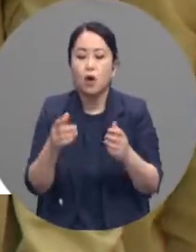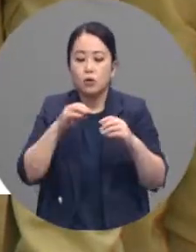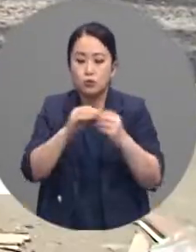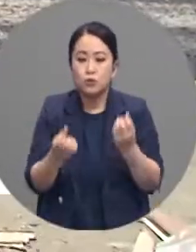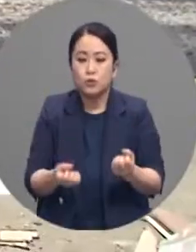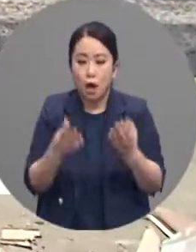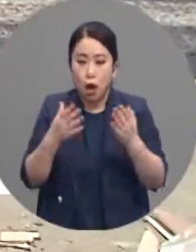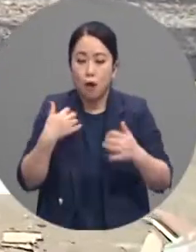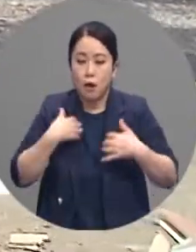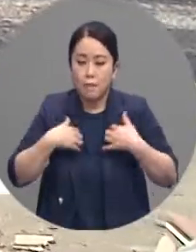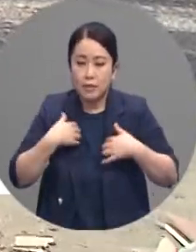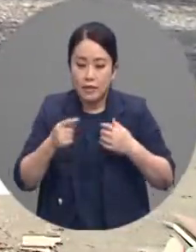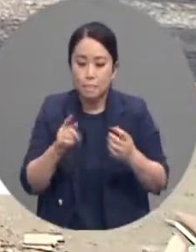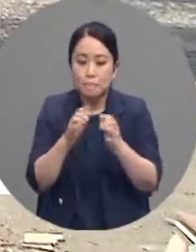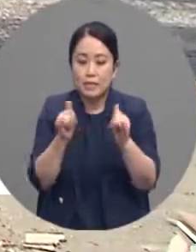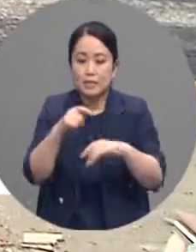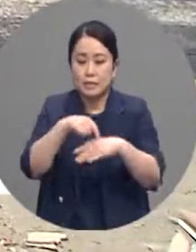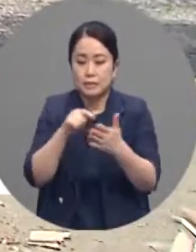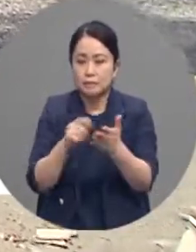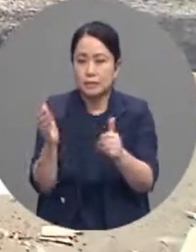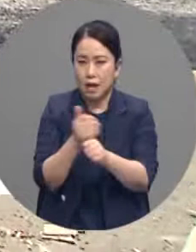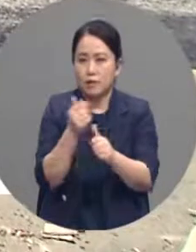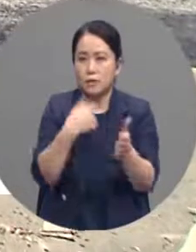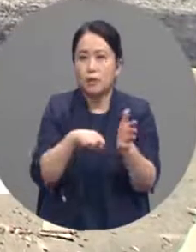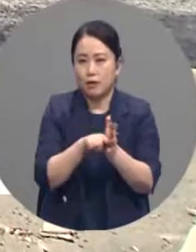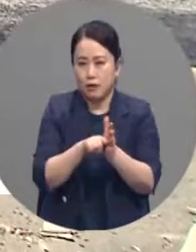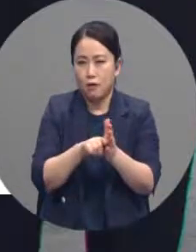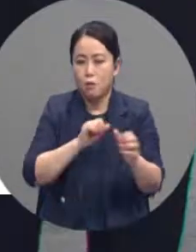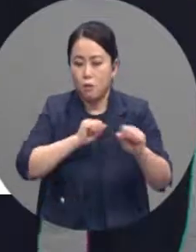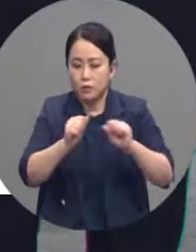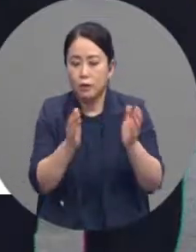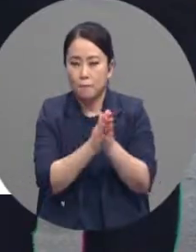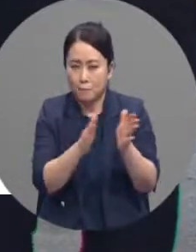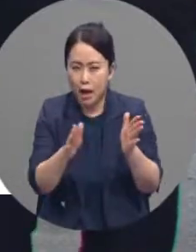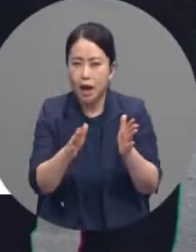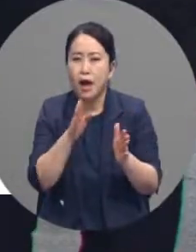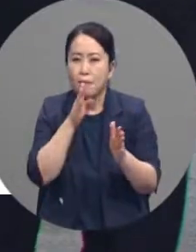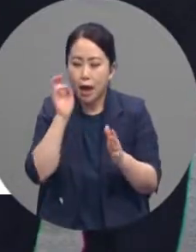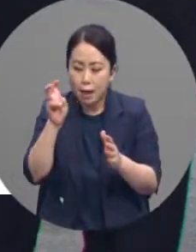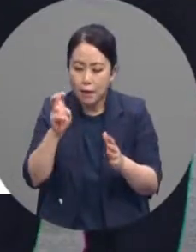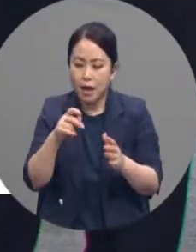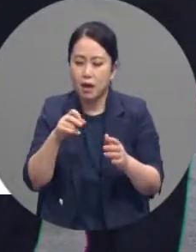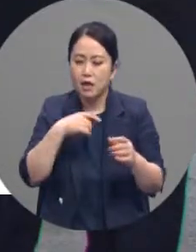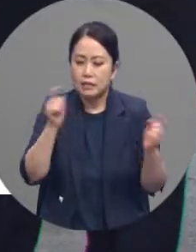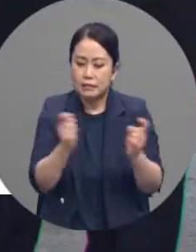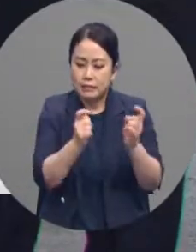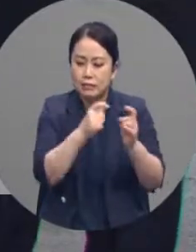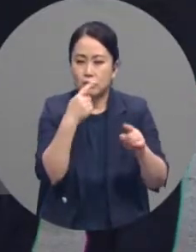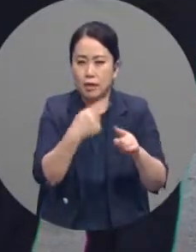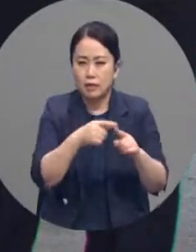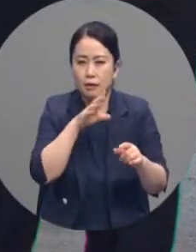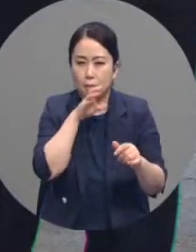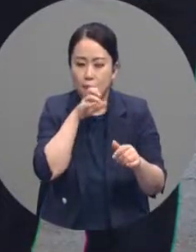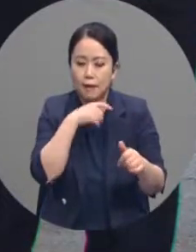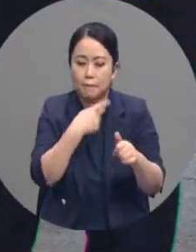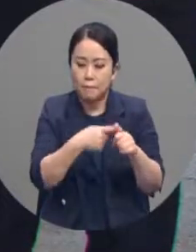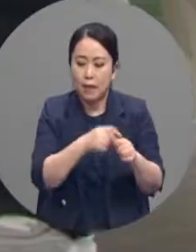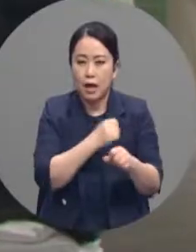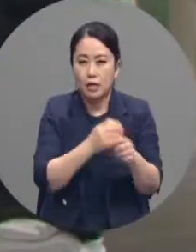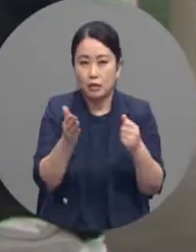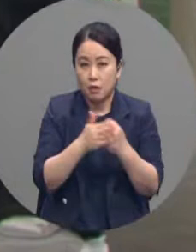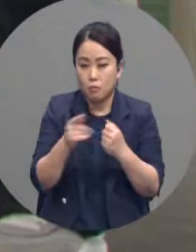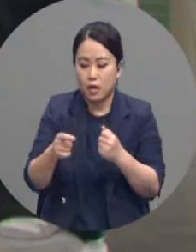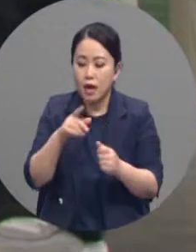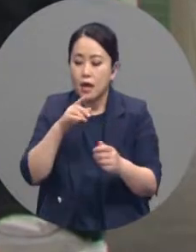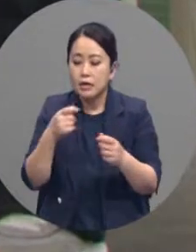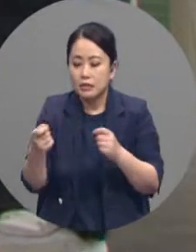치우쳐 민생을 외면한다는 비판을 받는 가운데 지역 밀착형 행보로 여론을 선점하겠다는 겁니다. 부산